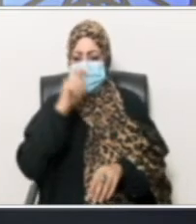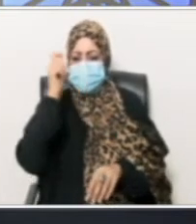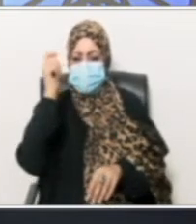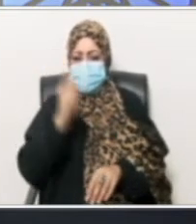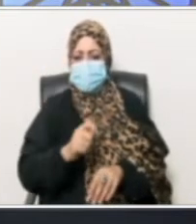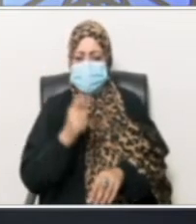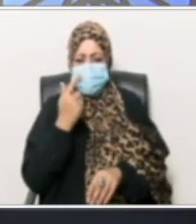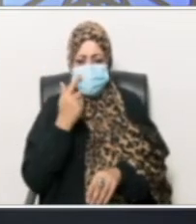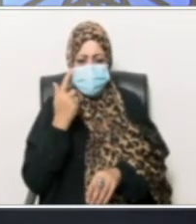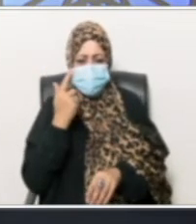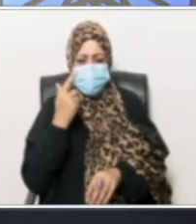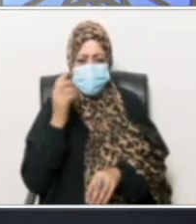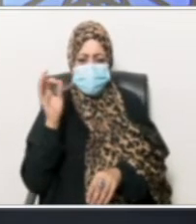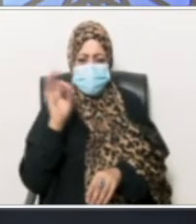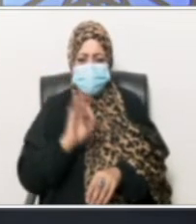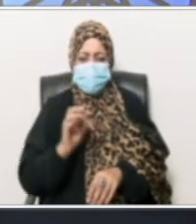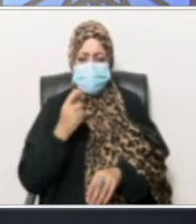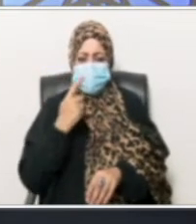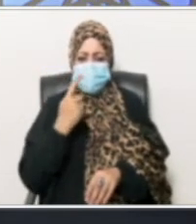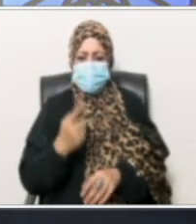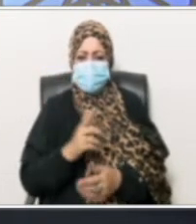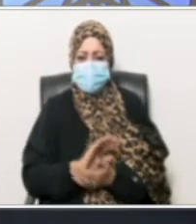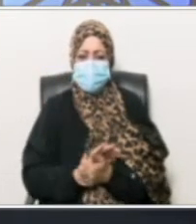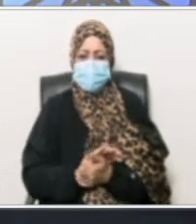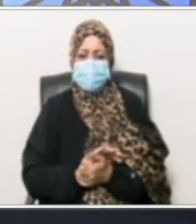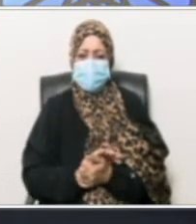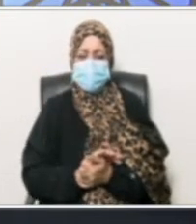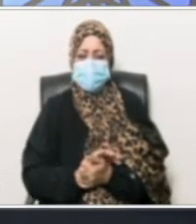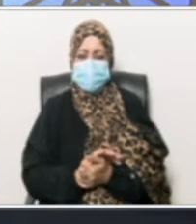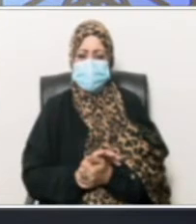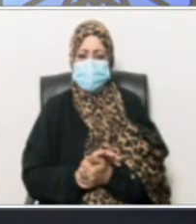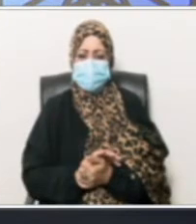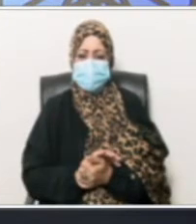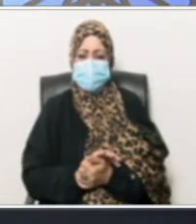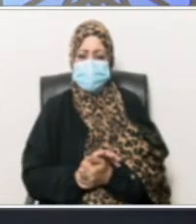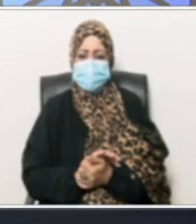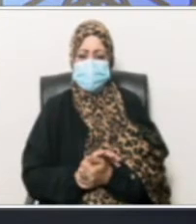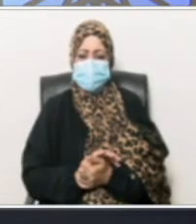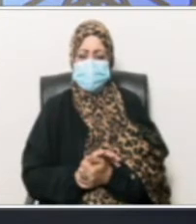المفتي. ايش هي؟ معاون الظالم. إيه؟